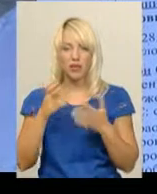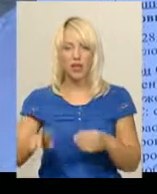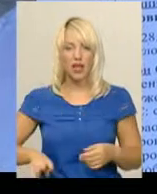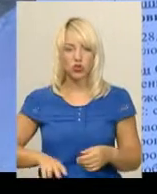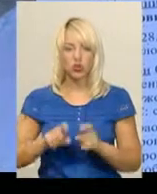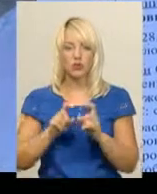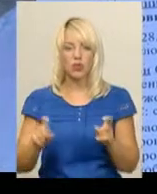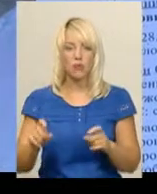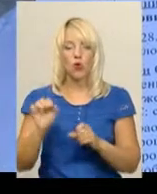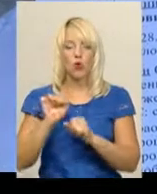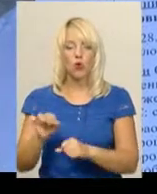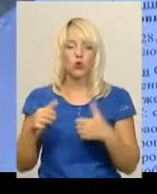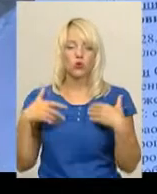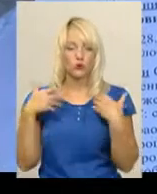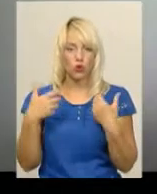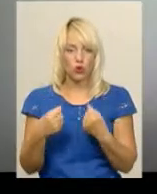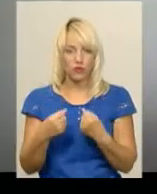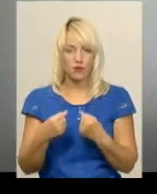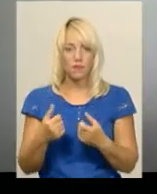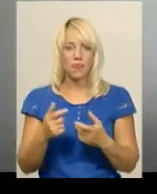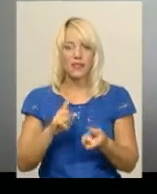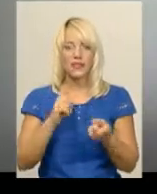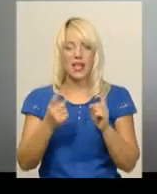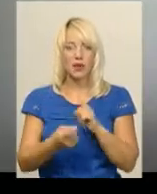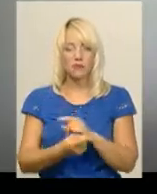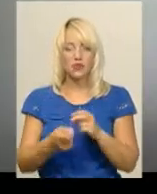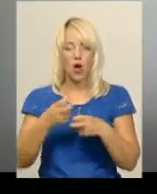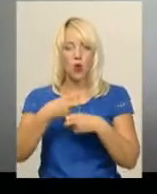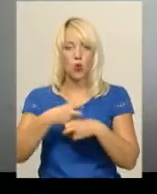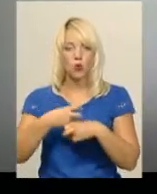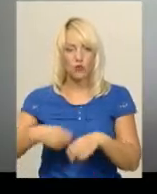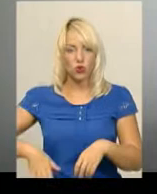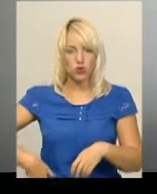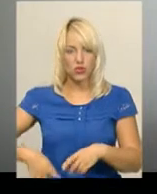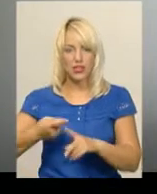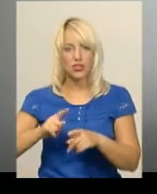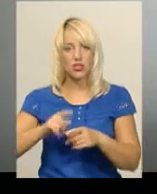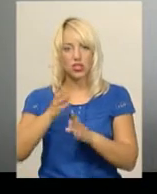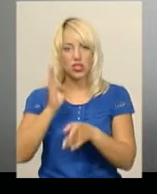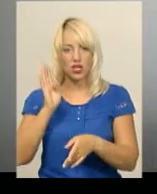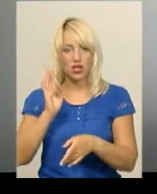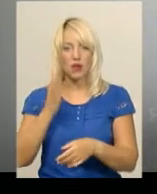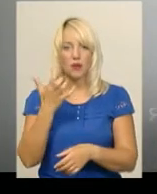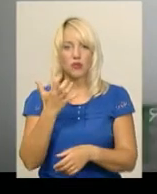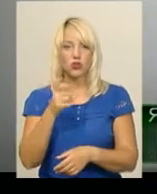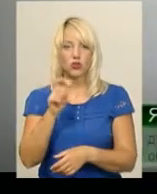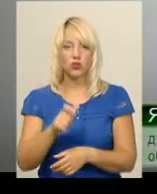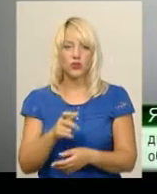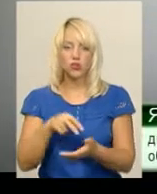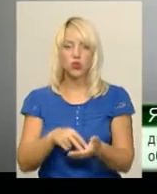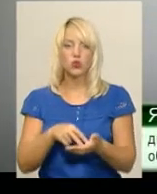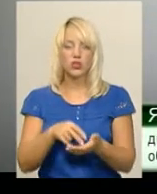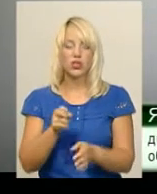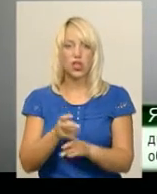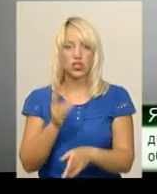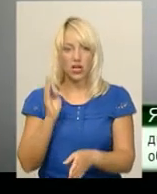обласної державної адміністрації Якова Цуглевича. Заміна кульшового суглопу тут є чара, у нас приблизно 500 чоловік стоїть на чарзі,